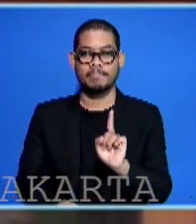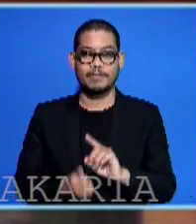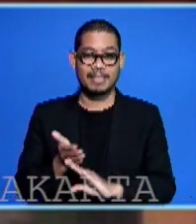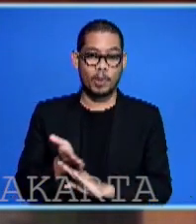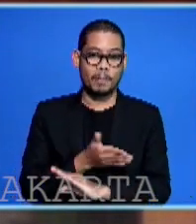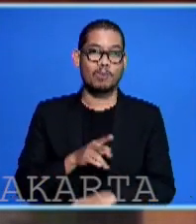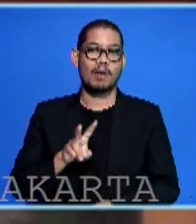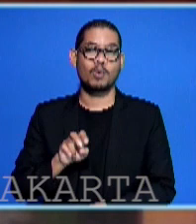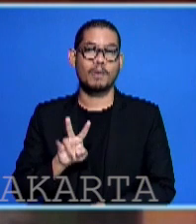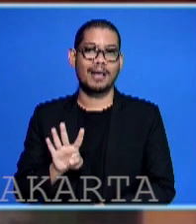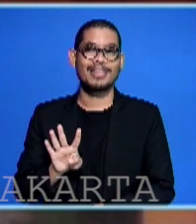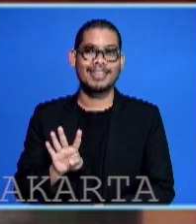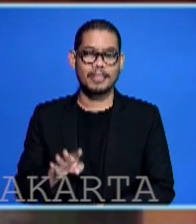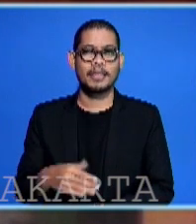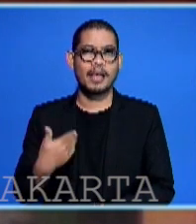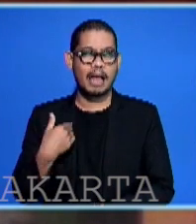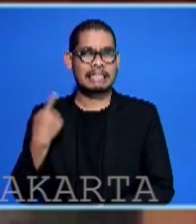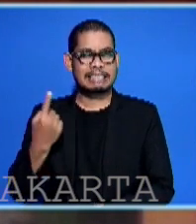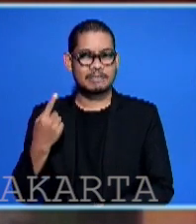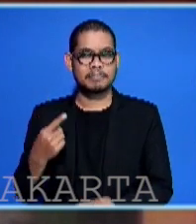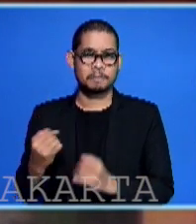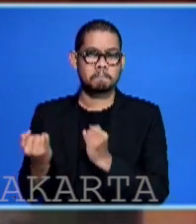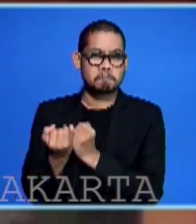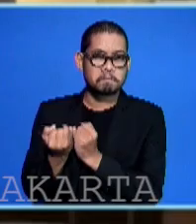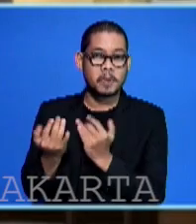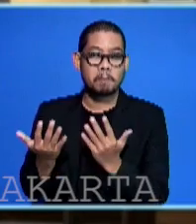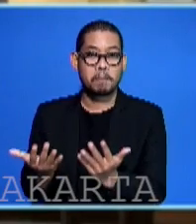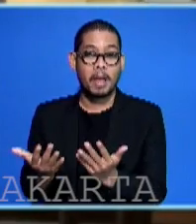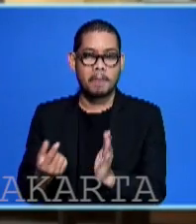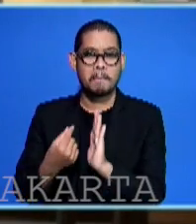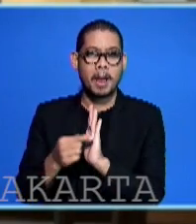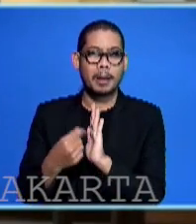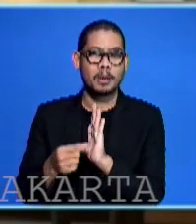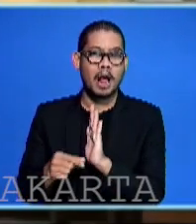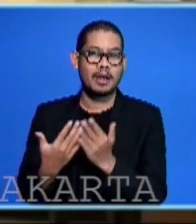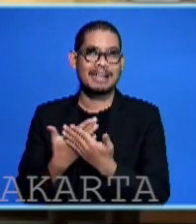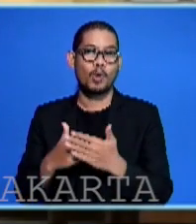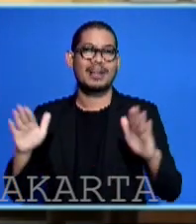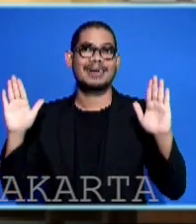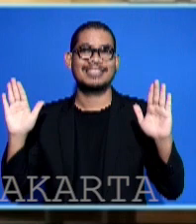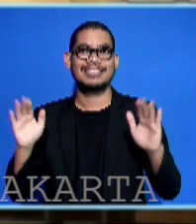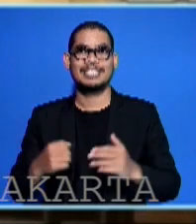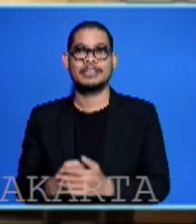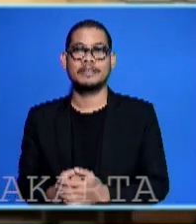ada fragmen-fragmen yang kerap bertentangan dengan nilai demokrasi